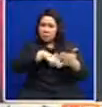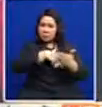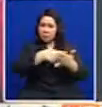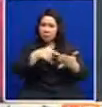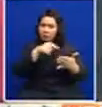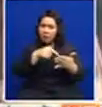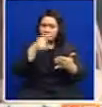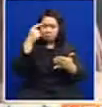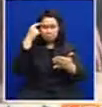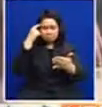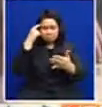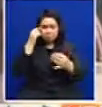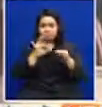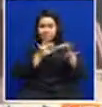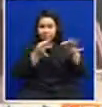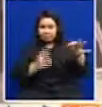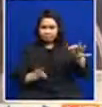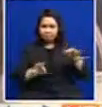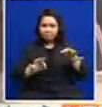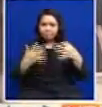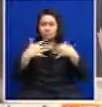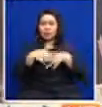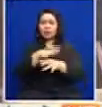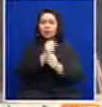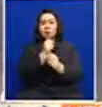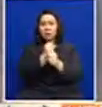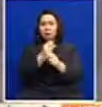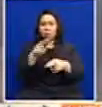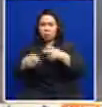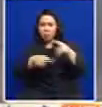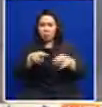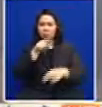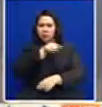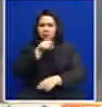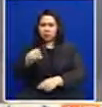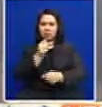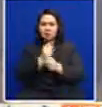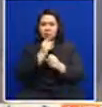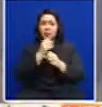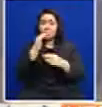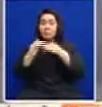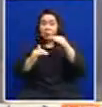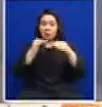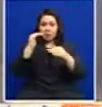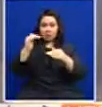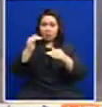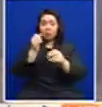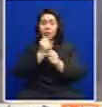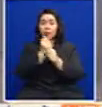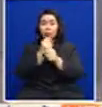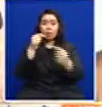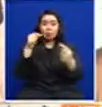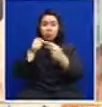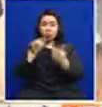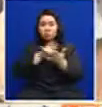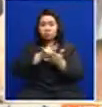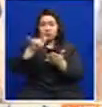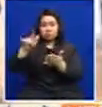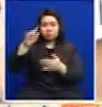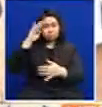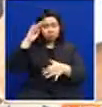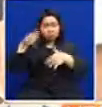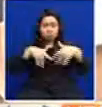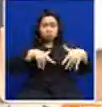างแผนอำนวยการประสานงานควบคุมกำกับการพัฒนาและดำเนินการด้านกิจการพลเรือนและประ